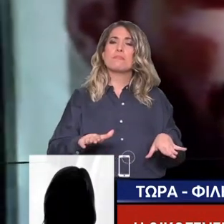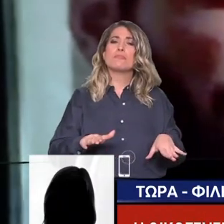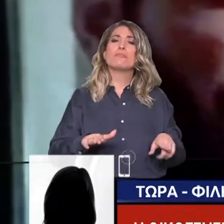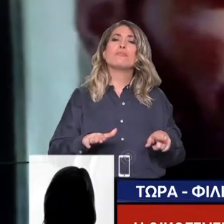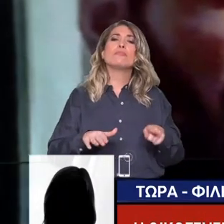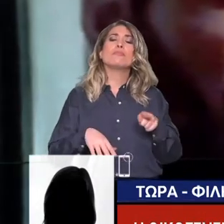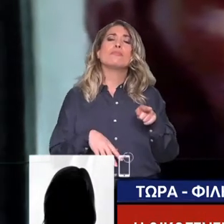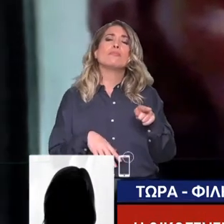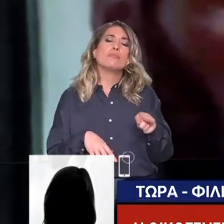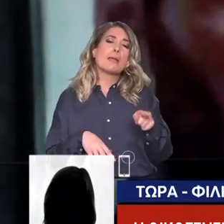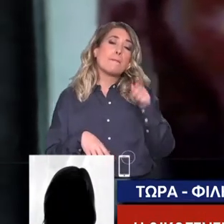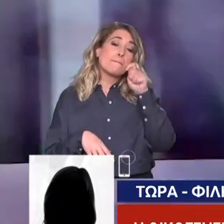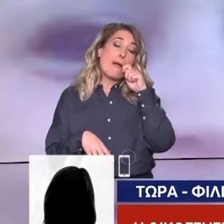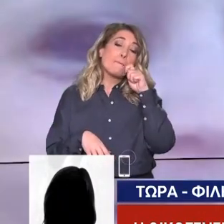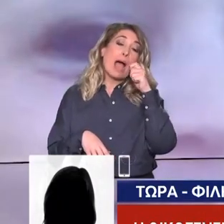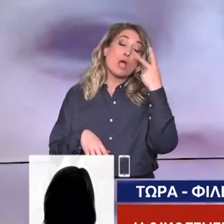του.